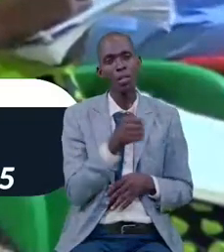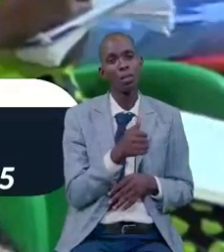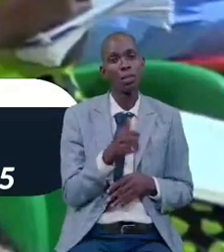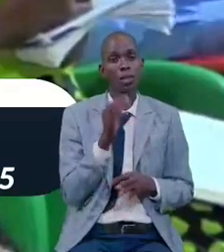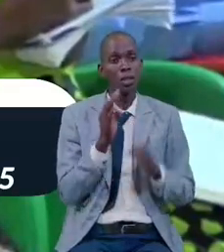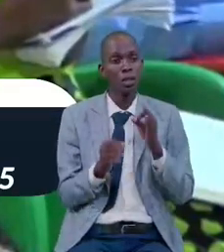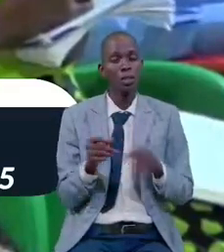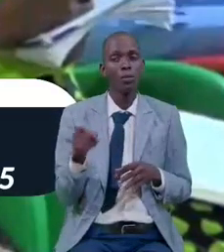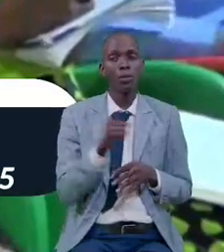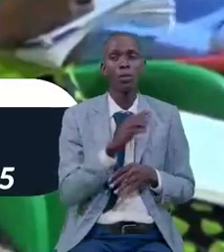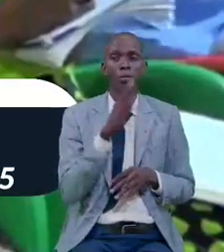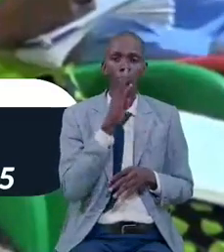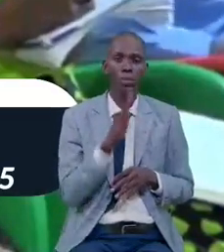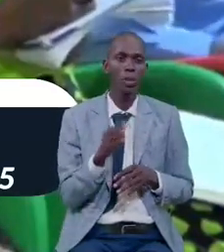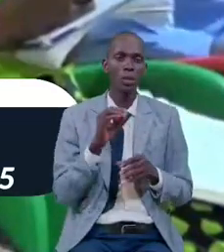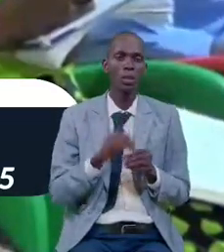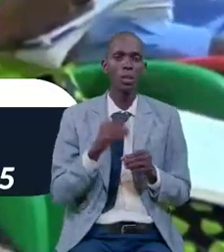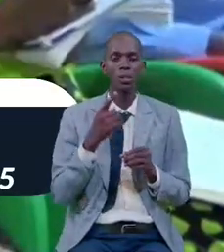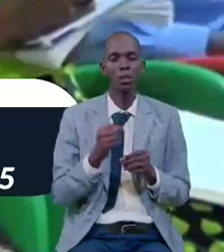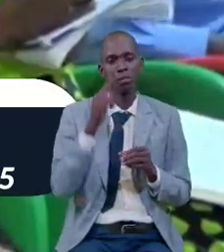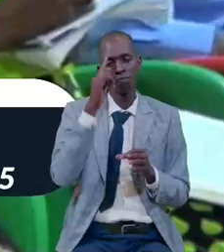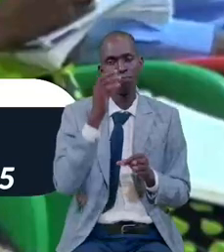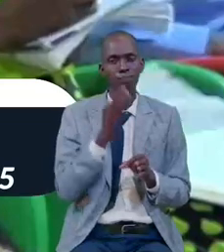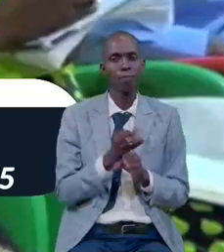Examinez-vous vous-même pour savoir si vous êtes dans la foi.